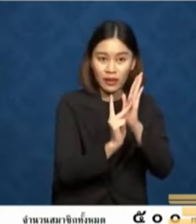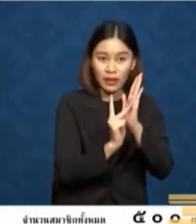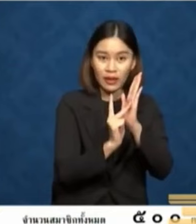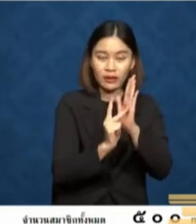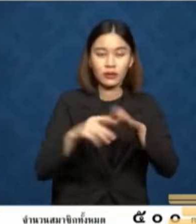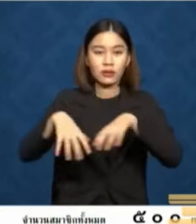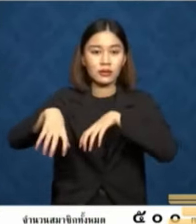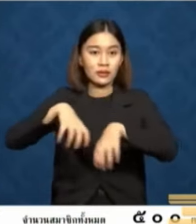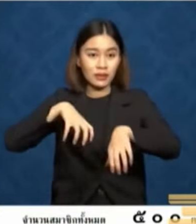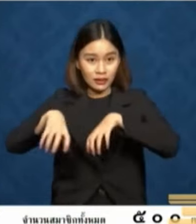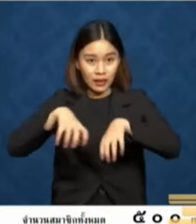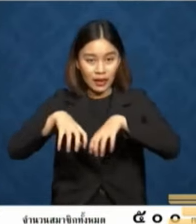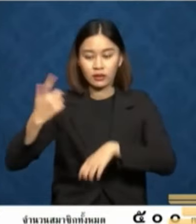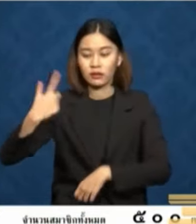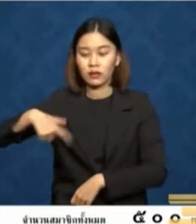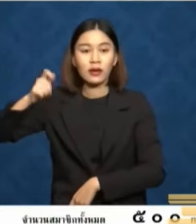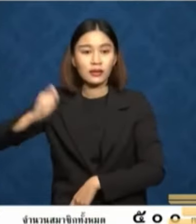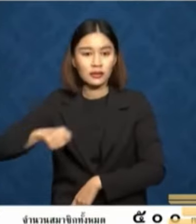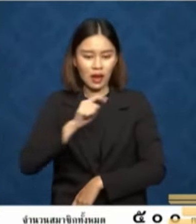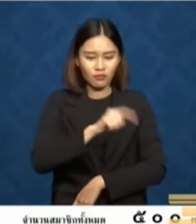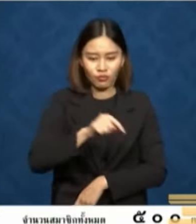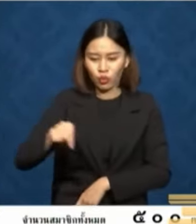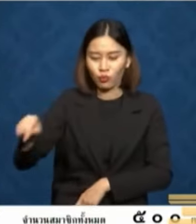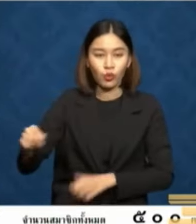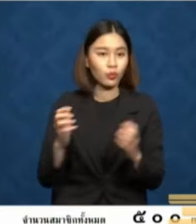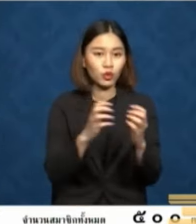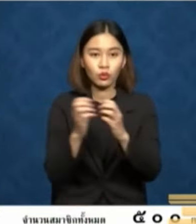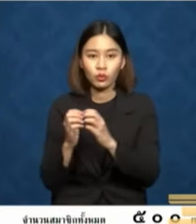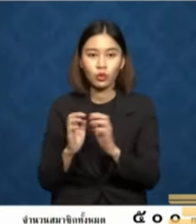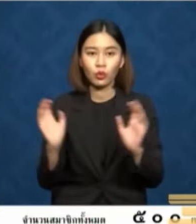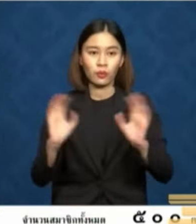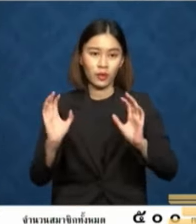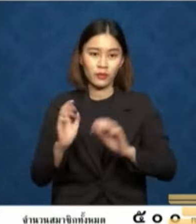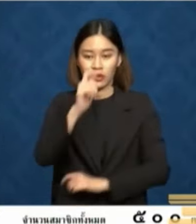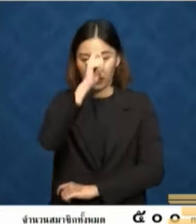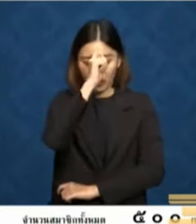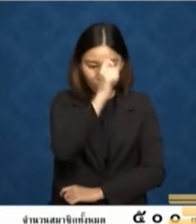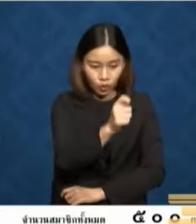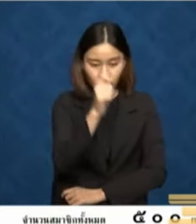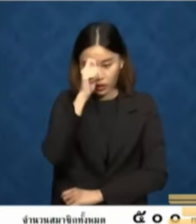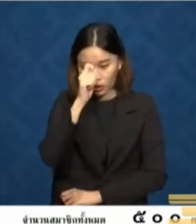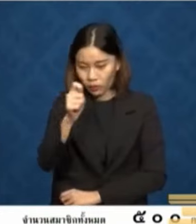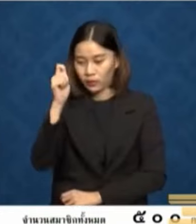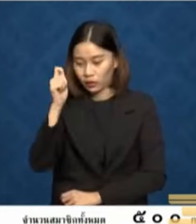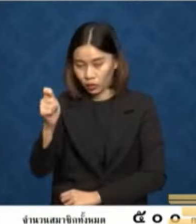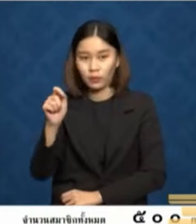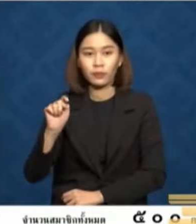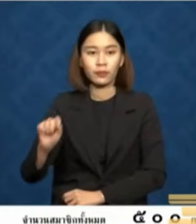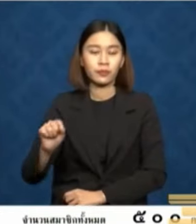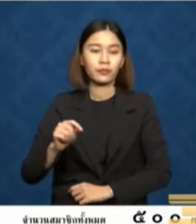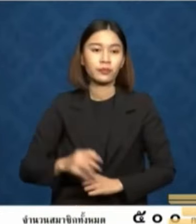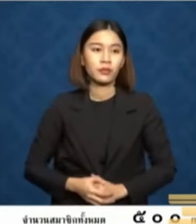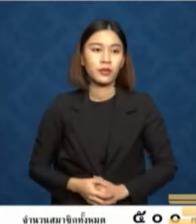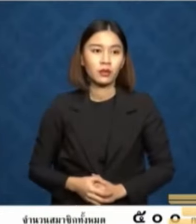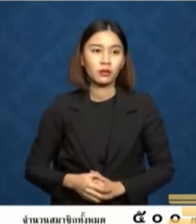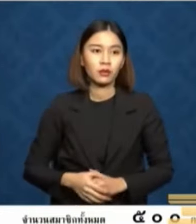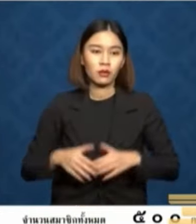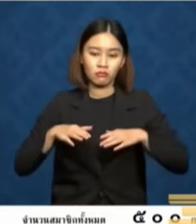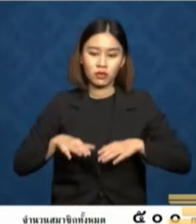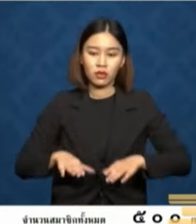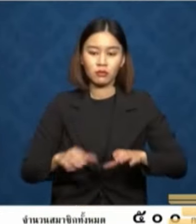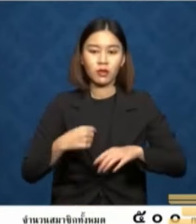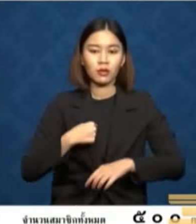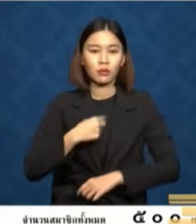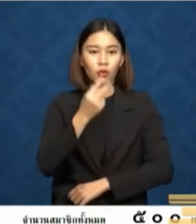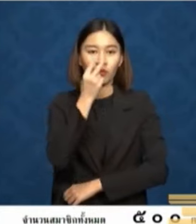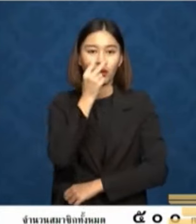บริหารและตุลาการเราไม่ก้าวร่วงกันเราเคารพซึ่งกันและกันเกิดมาผมก็เพิ่งเคย